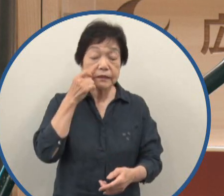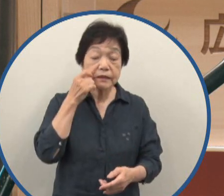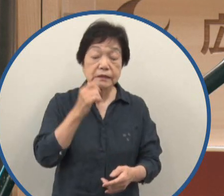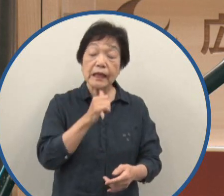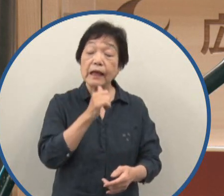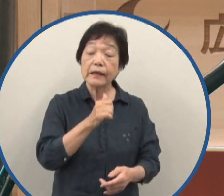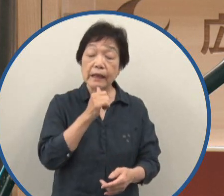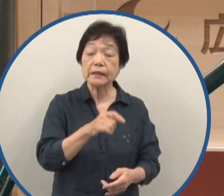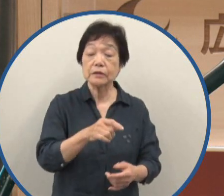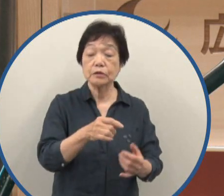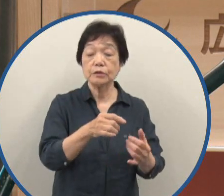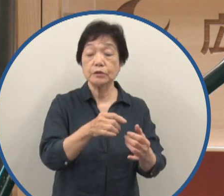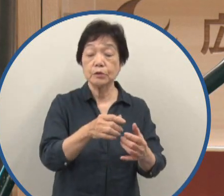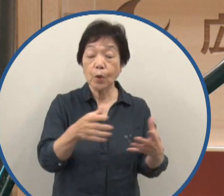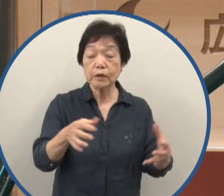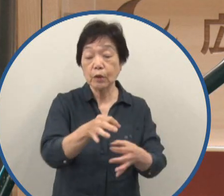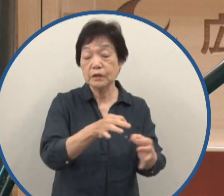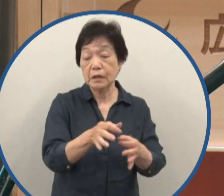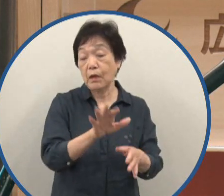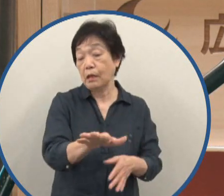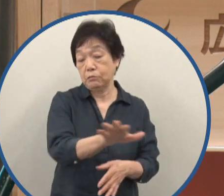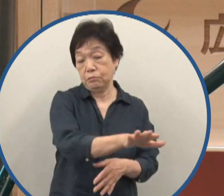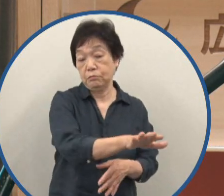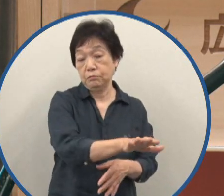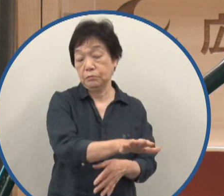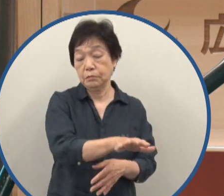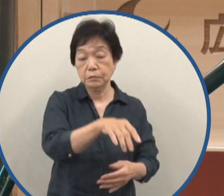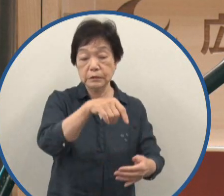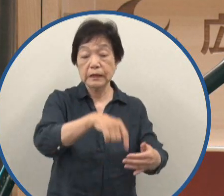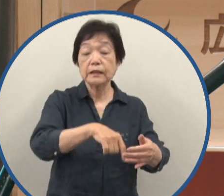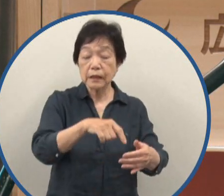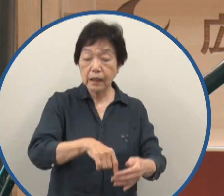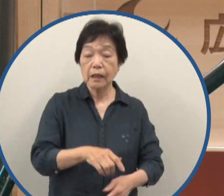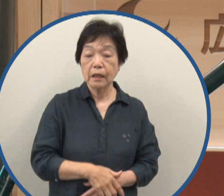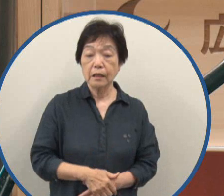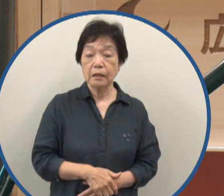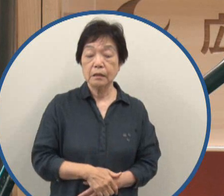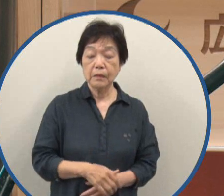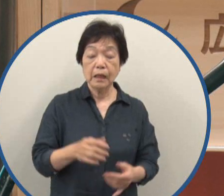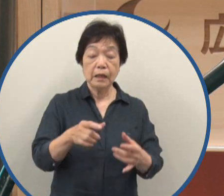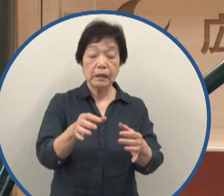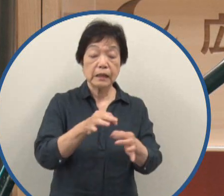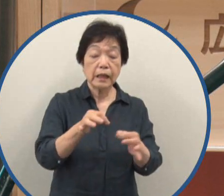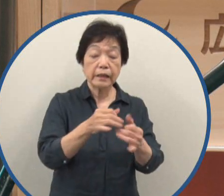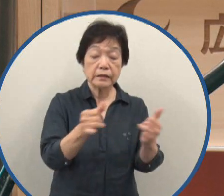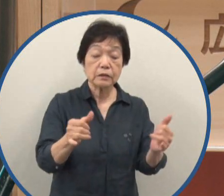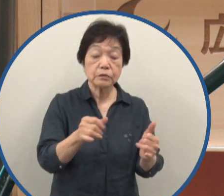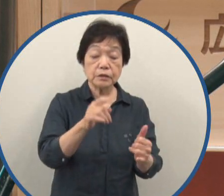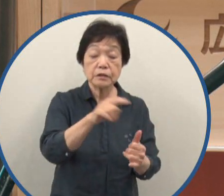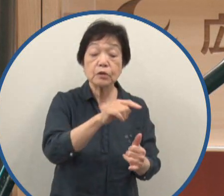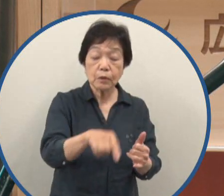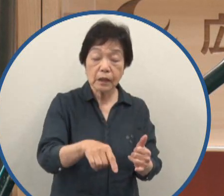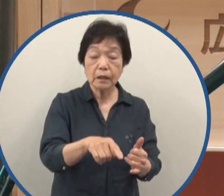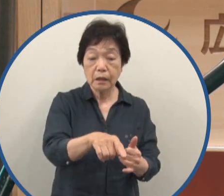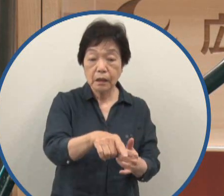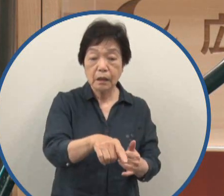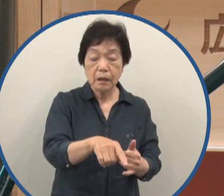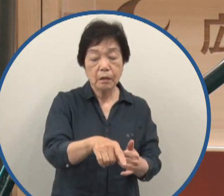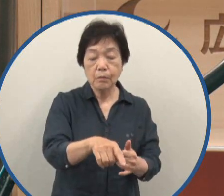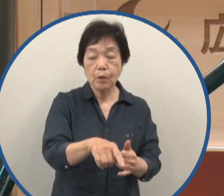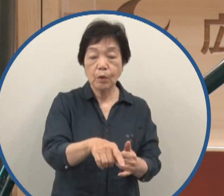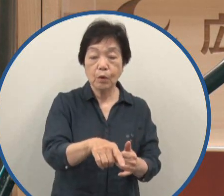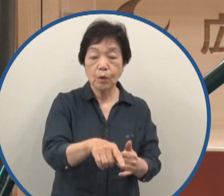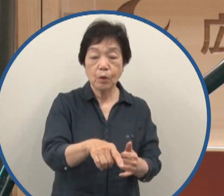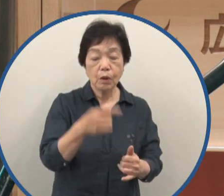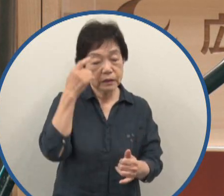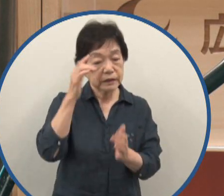では全く足りないっていう大きなお店もあるんですよね。そういう中で経営者の中にはやはりもうほとんどもう何て言いますか、